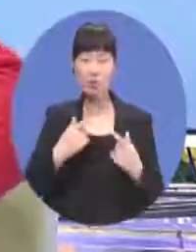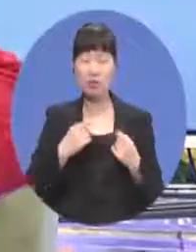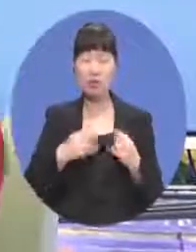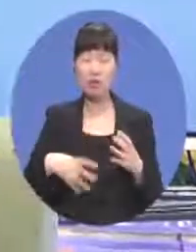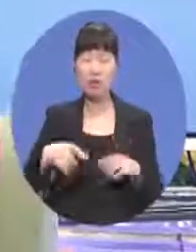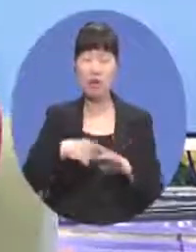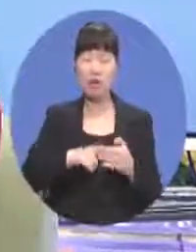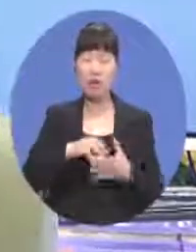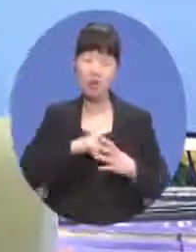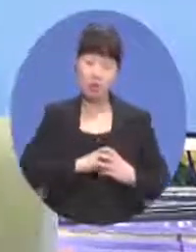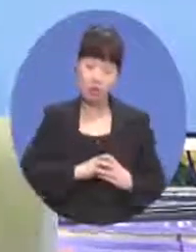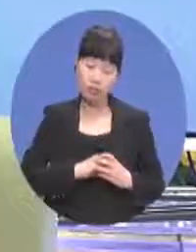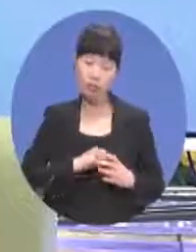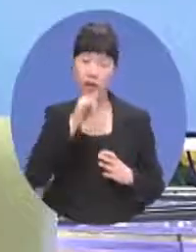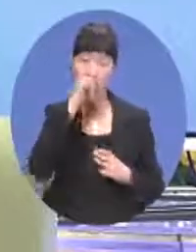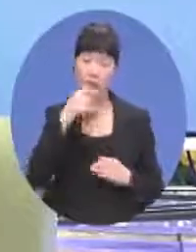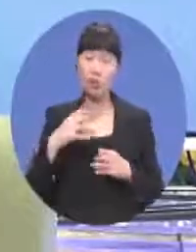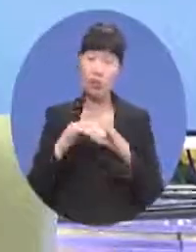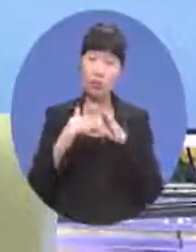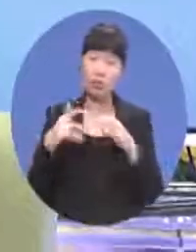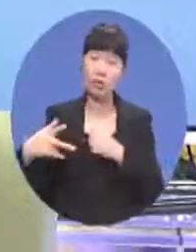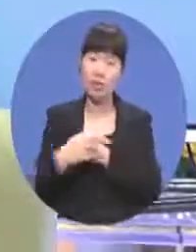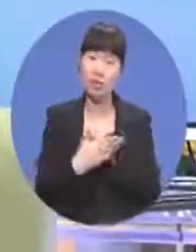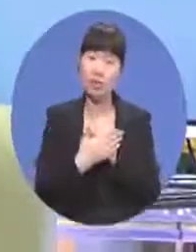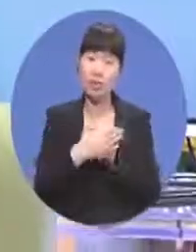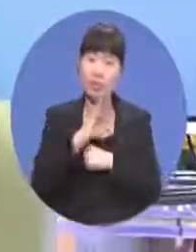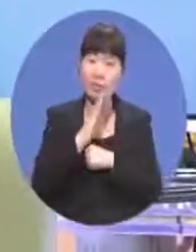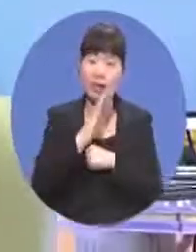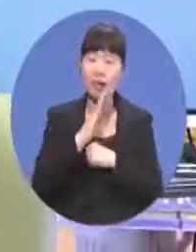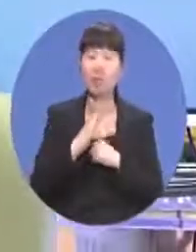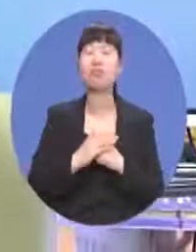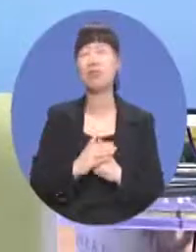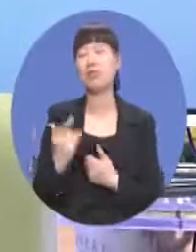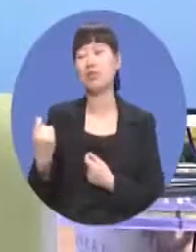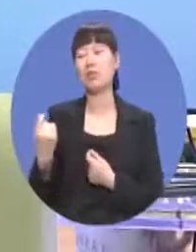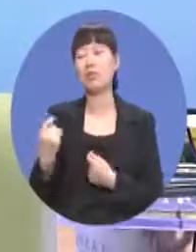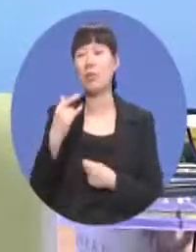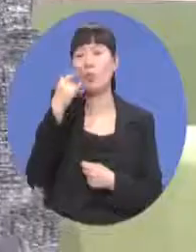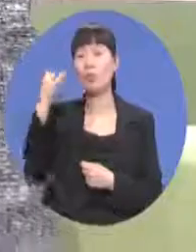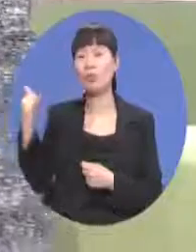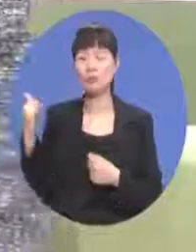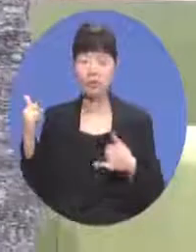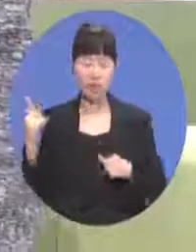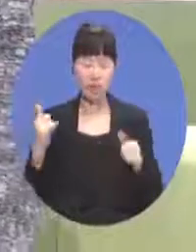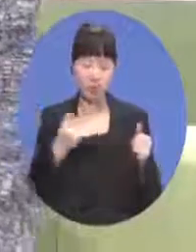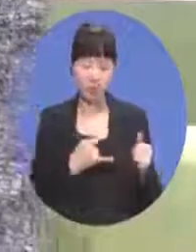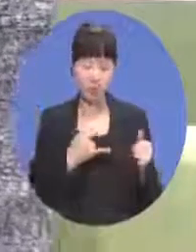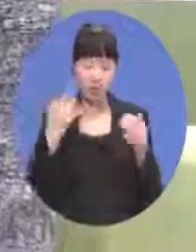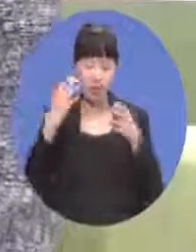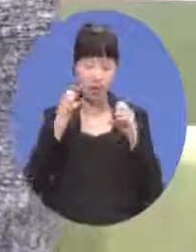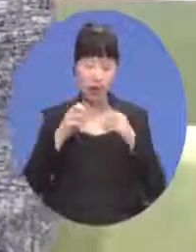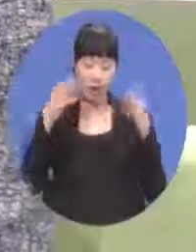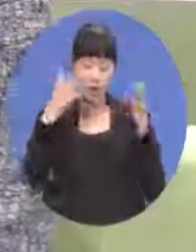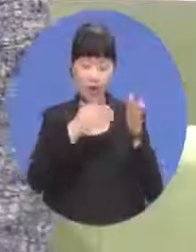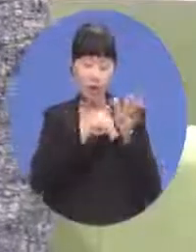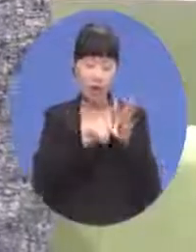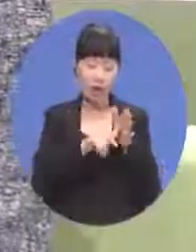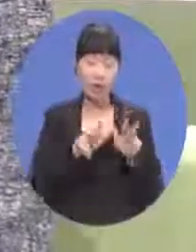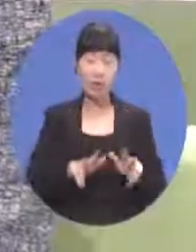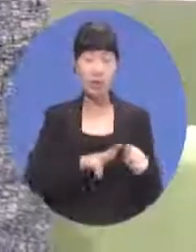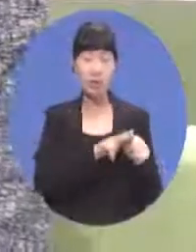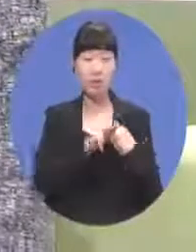담아두고 있는 것도 혹시 소통이 단절돼서 그렇죠. 그러니까 우리가 이렇게 부모님들이 아이에게 그 대화에 집중할 때를 보면 주로 이제